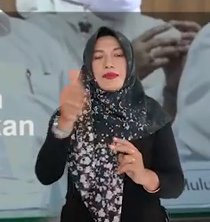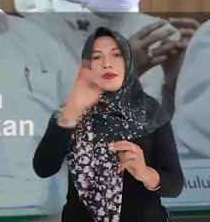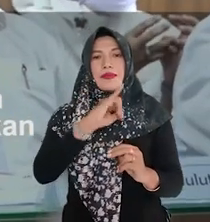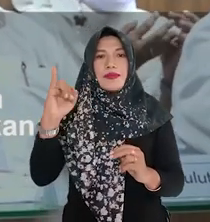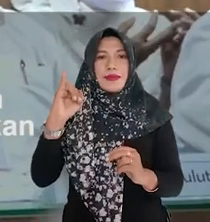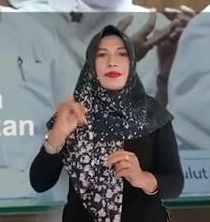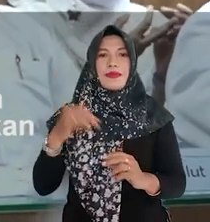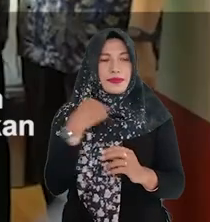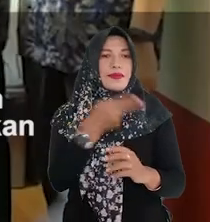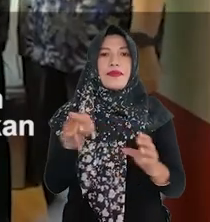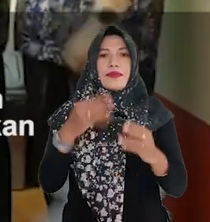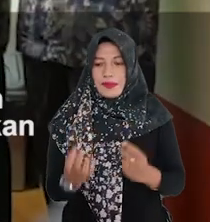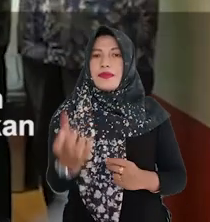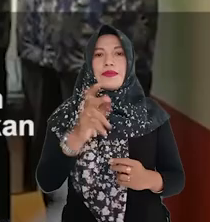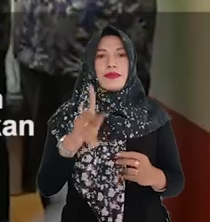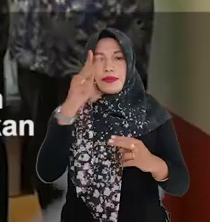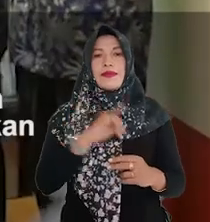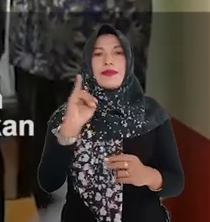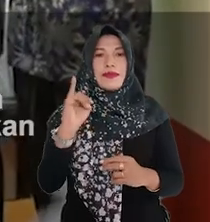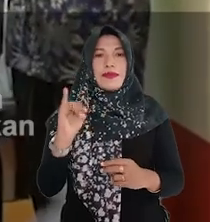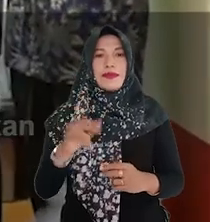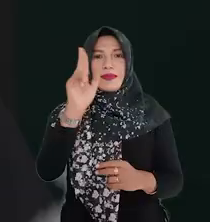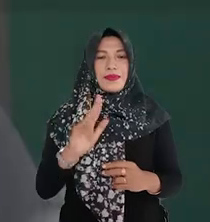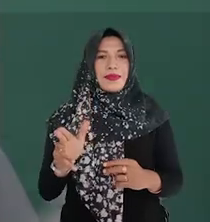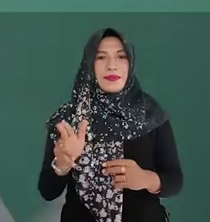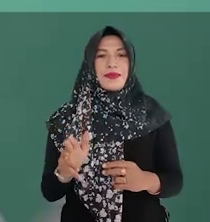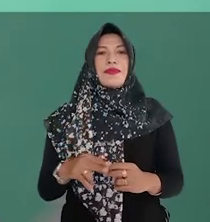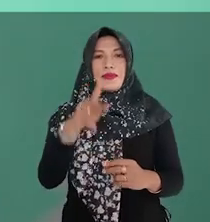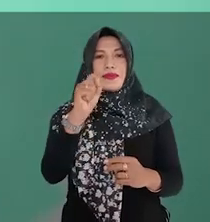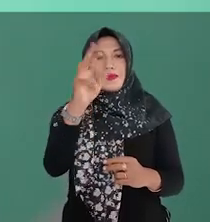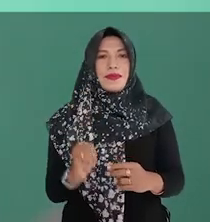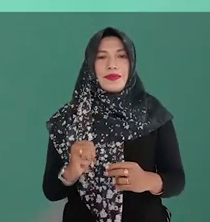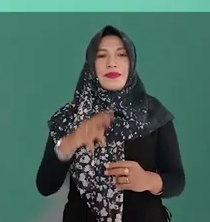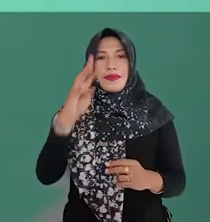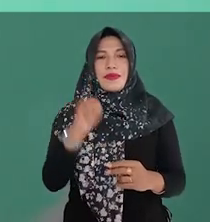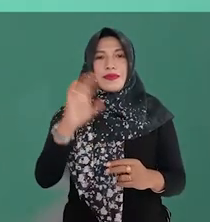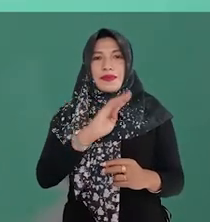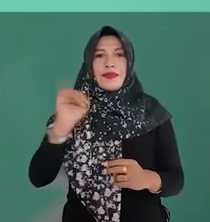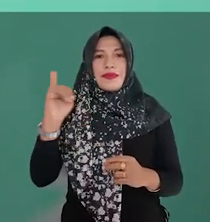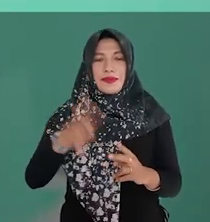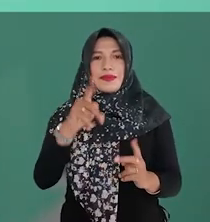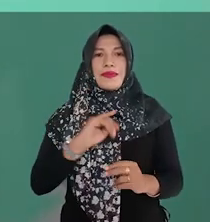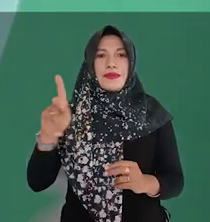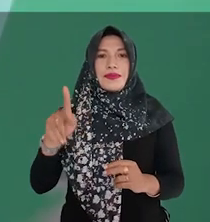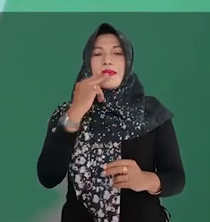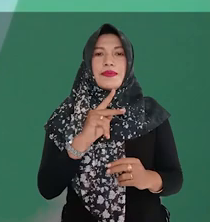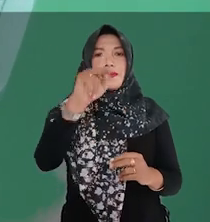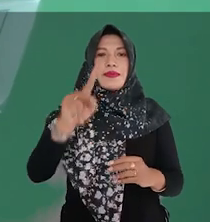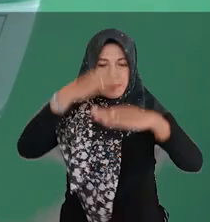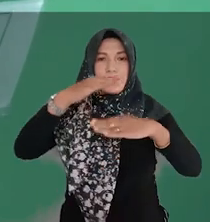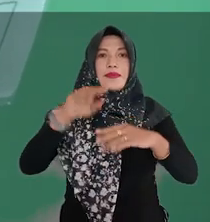atau anestesiologi dan Permudah kaderisasi 13 KMI kru biologi klinik